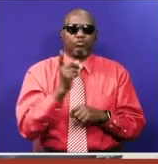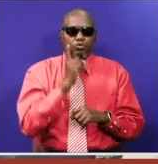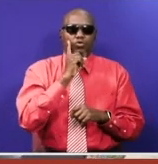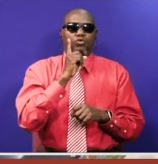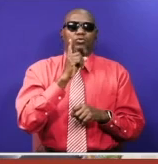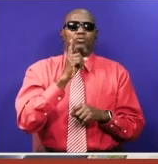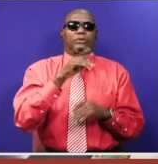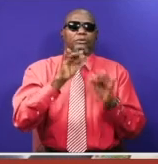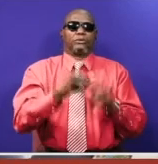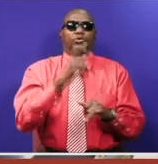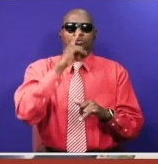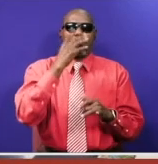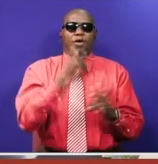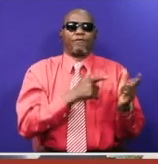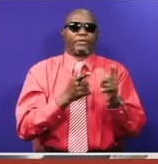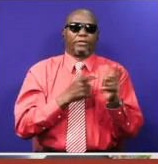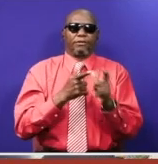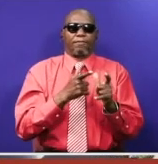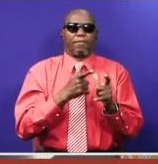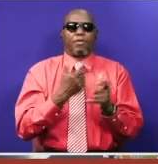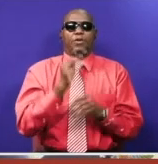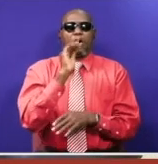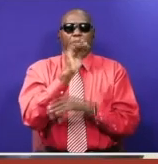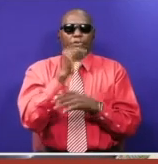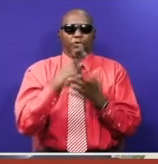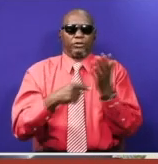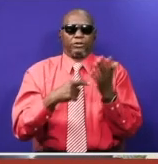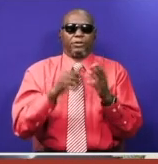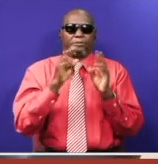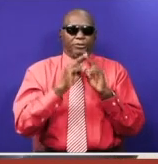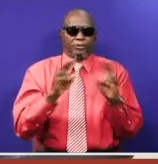Sasa ile kitu tunaomba tu amani ikue.